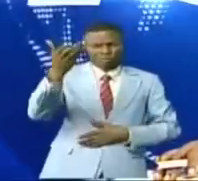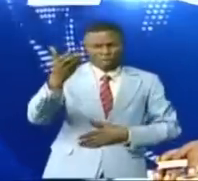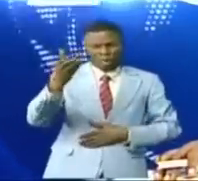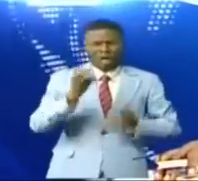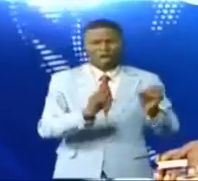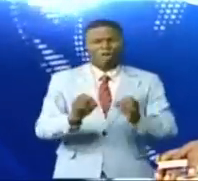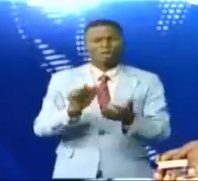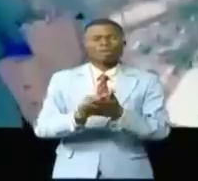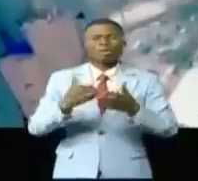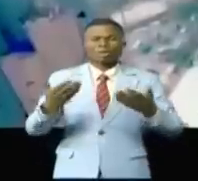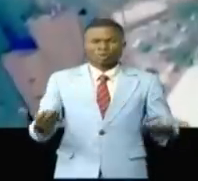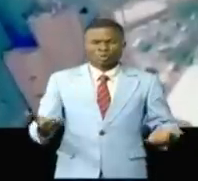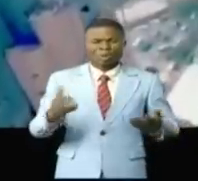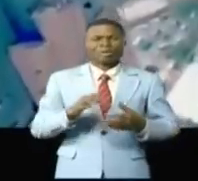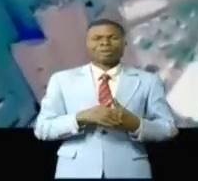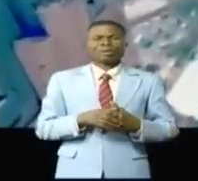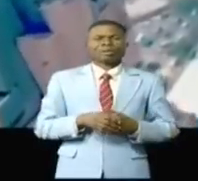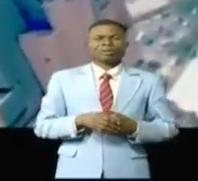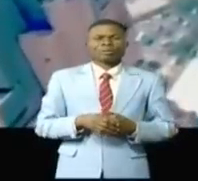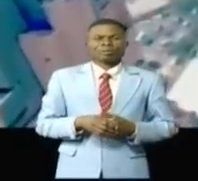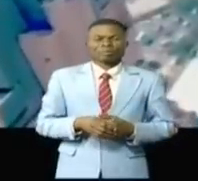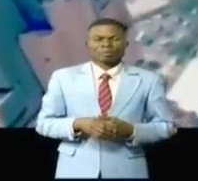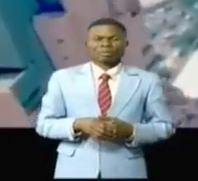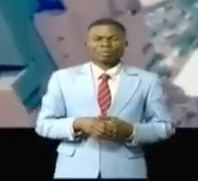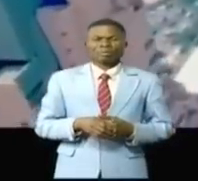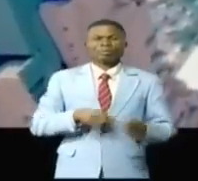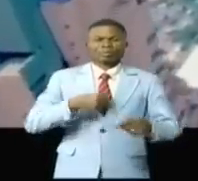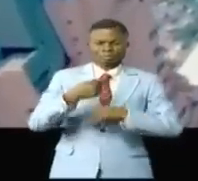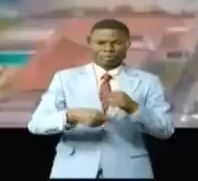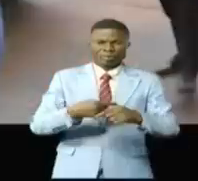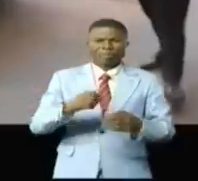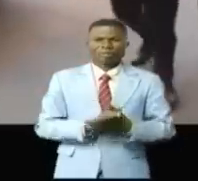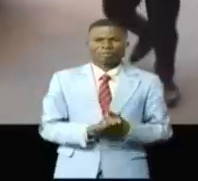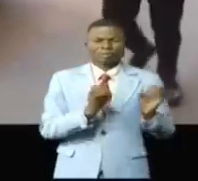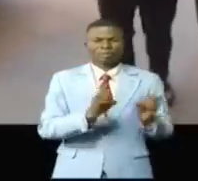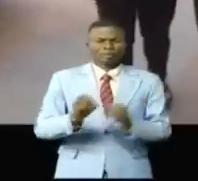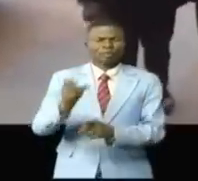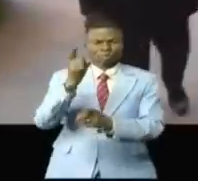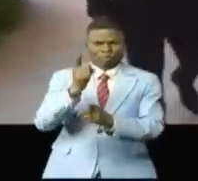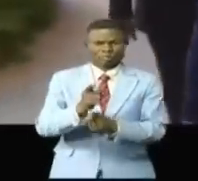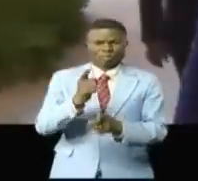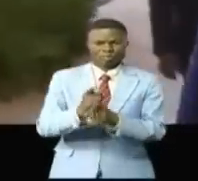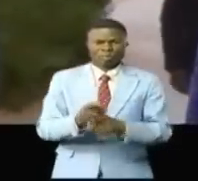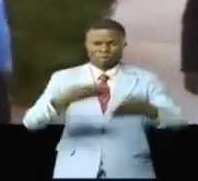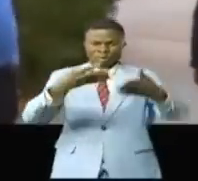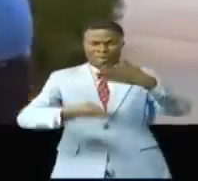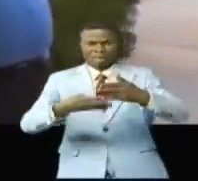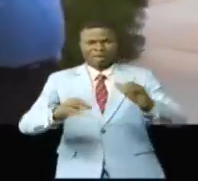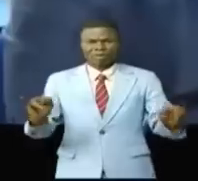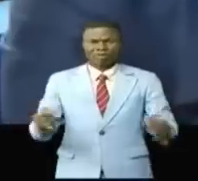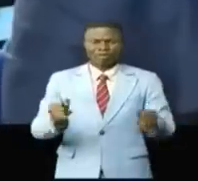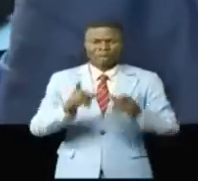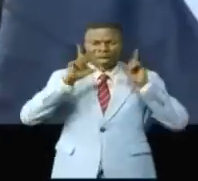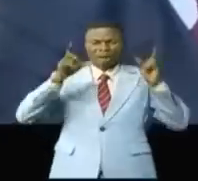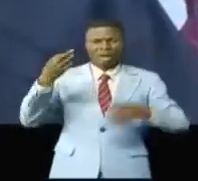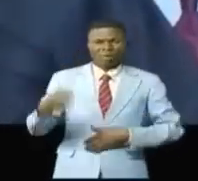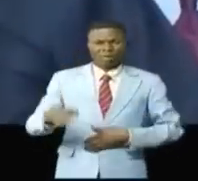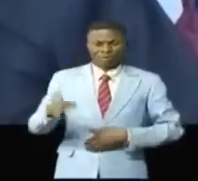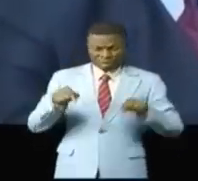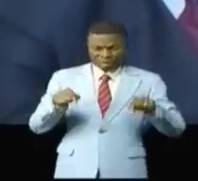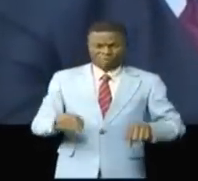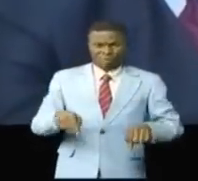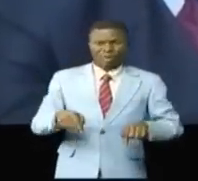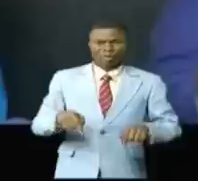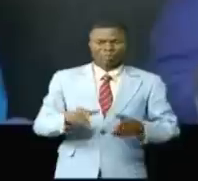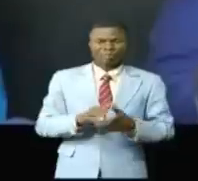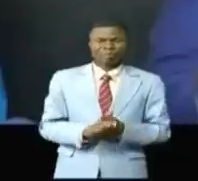Vital Pagabita. Toutes les batteries sont mises en marche pour la tenue effective du 9e jeu de la francophonie. En séjour officiel